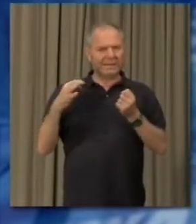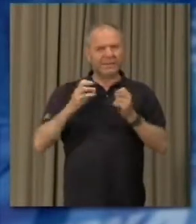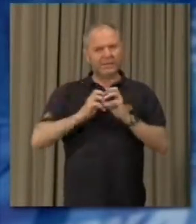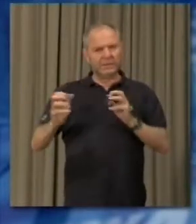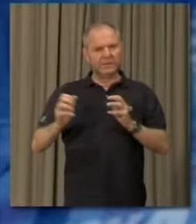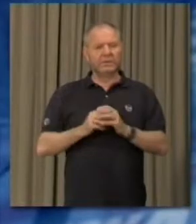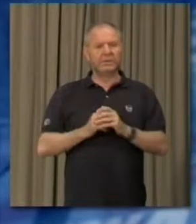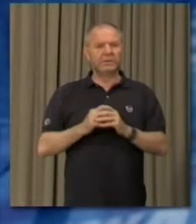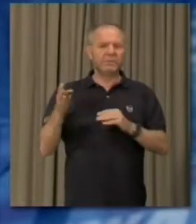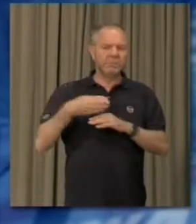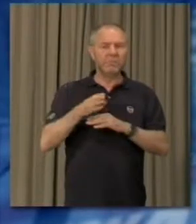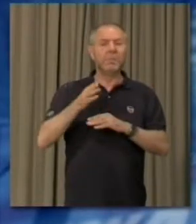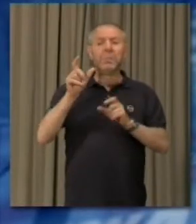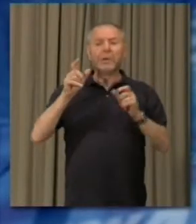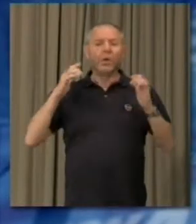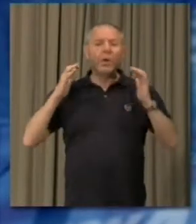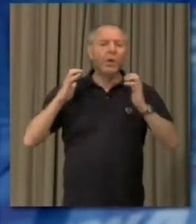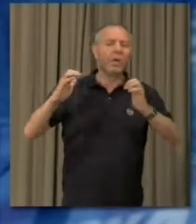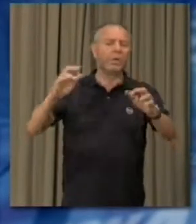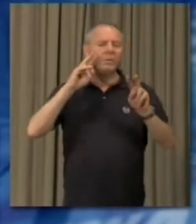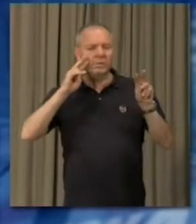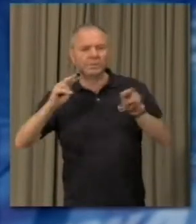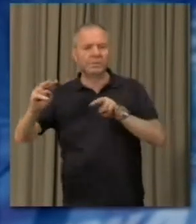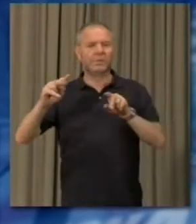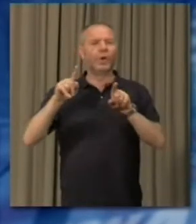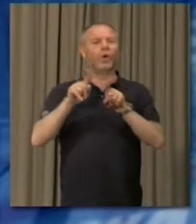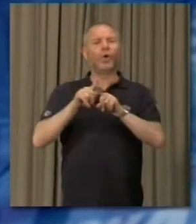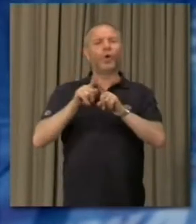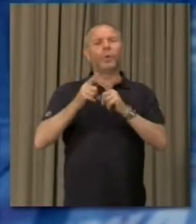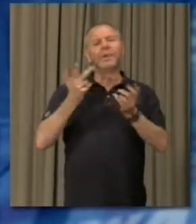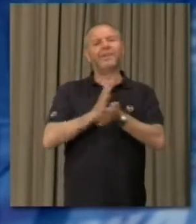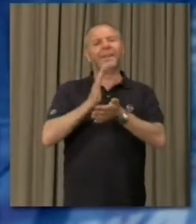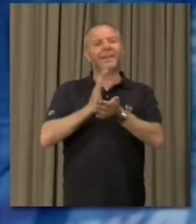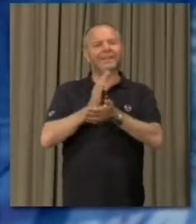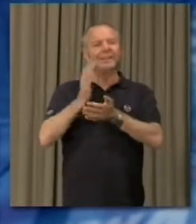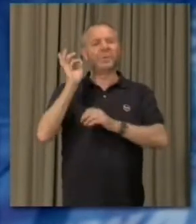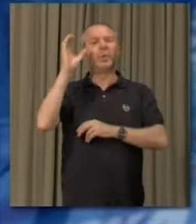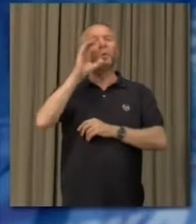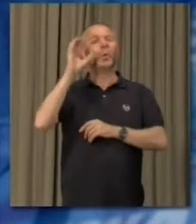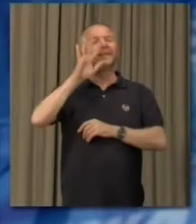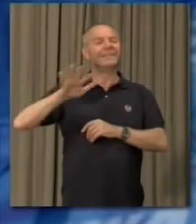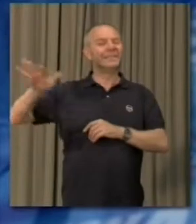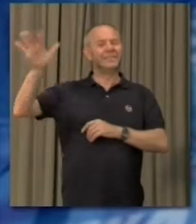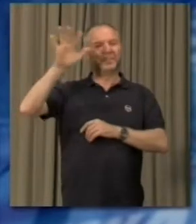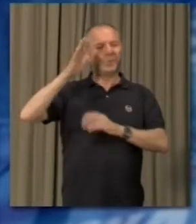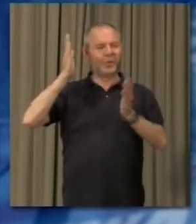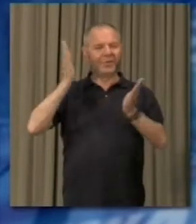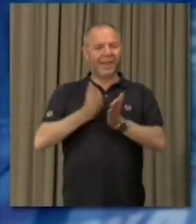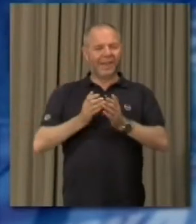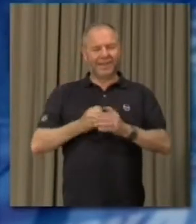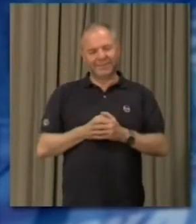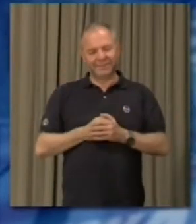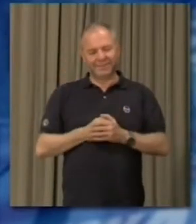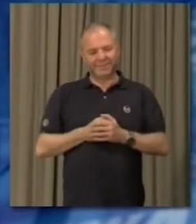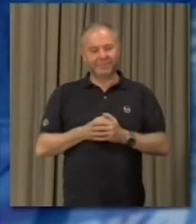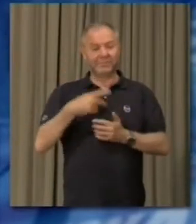il percorso un folto pubblico per tutto il weekend, come in una grande sagra di apertura della stagione turistica estiva e di promozione del territorio.